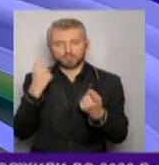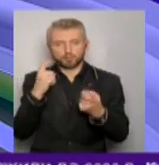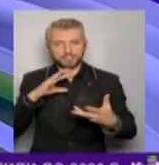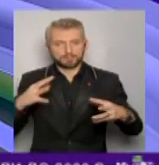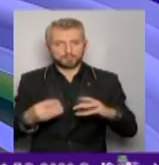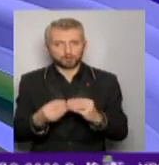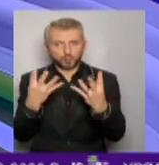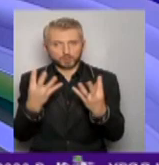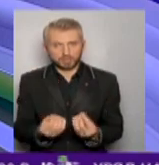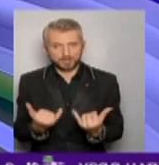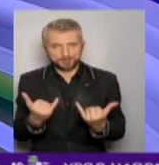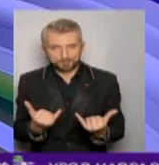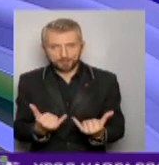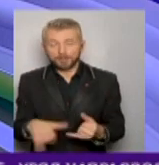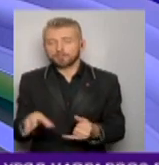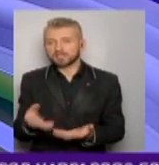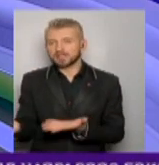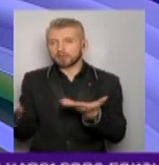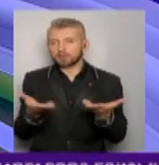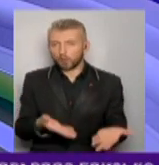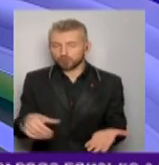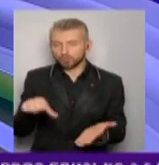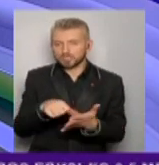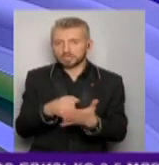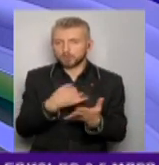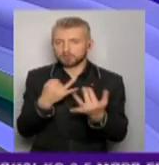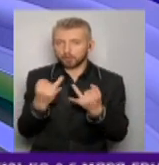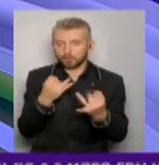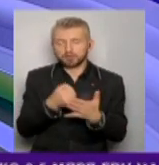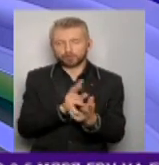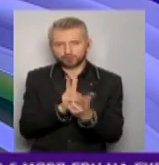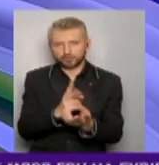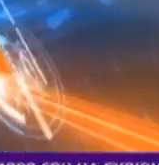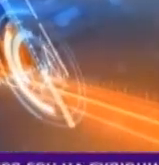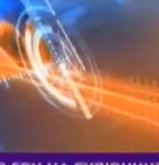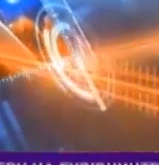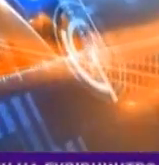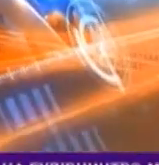інформаційний підсумок дня, що минає, тож всіх запрошую доєднатися до спілкування. До зустрічі!